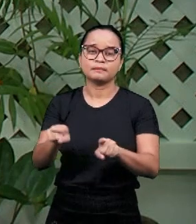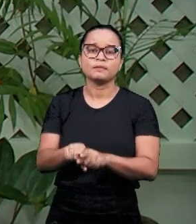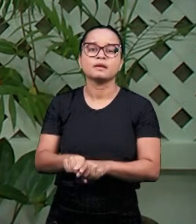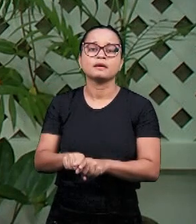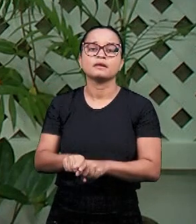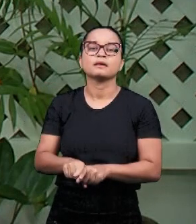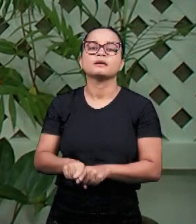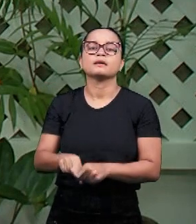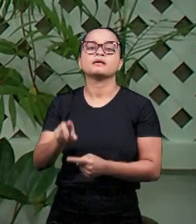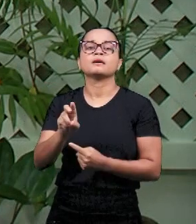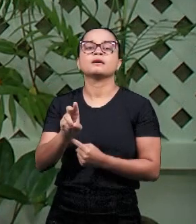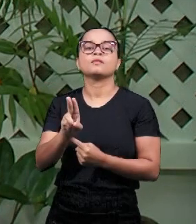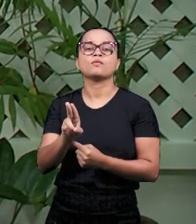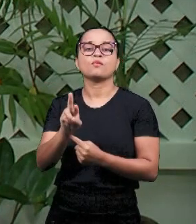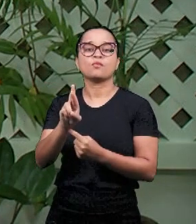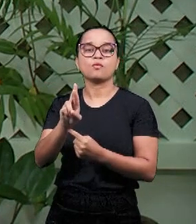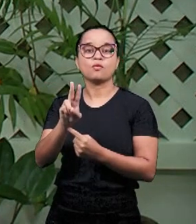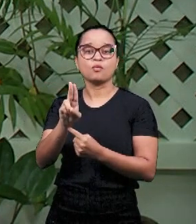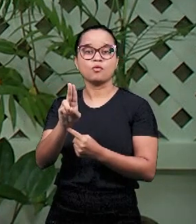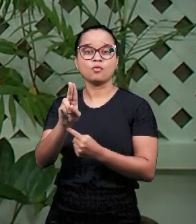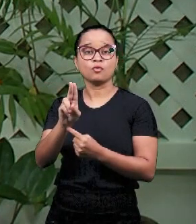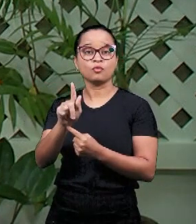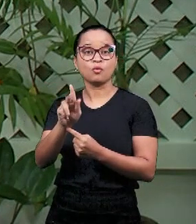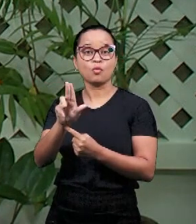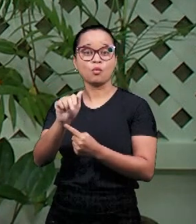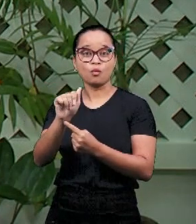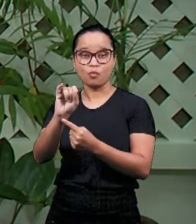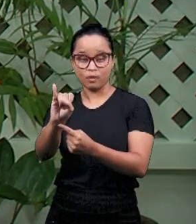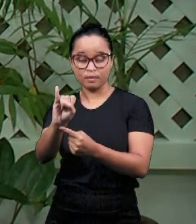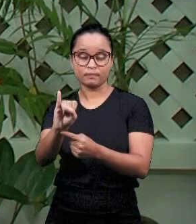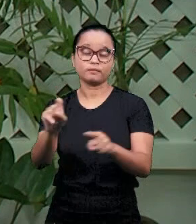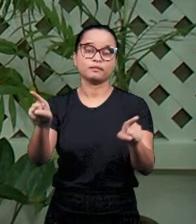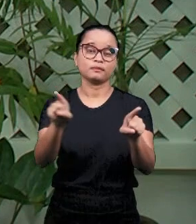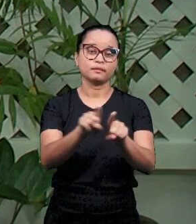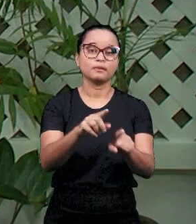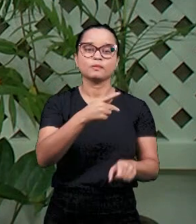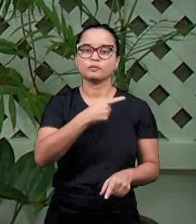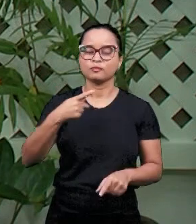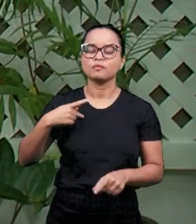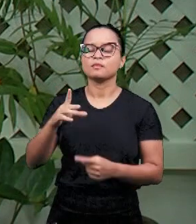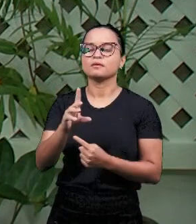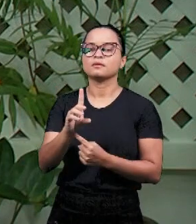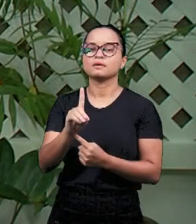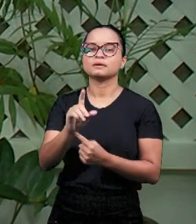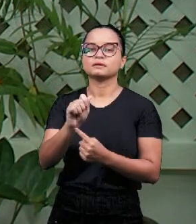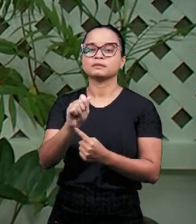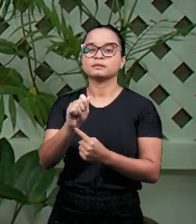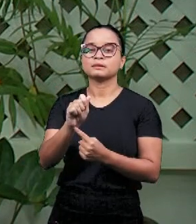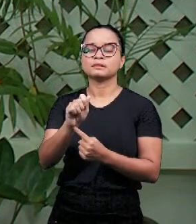il y a un éveil. C'est intéressant que le pasteur Daniel m'a envoyé